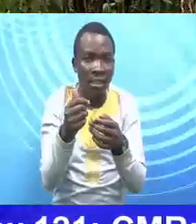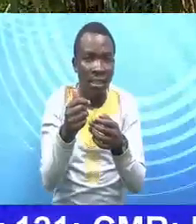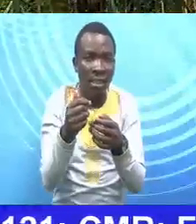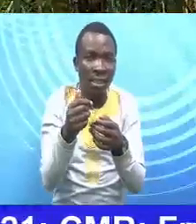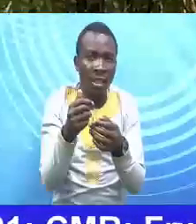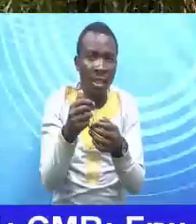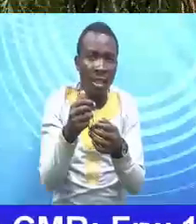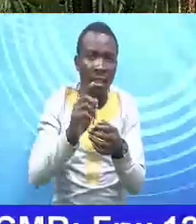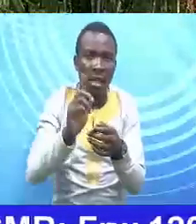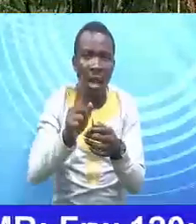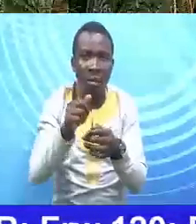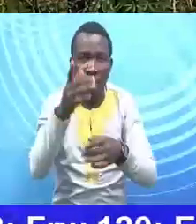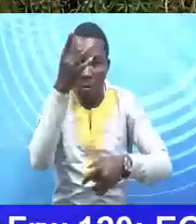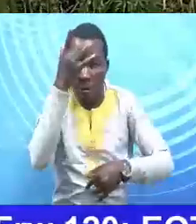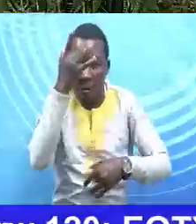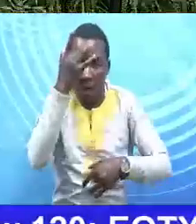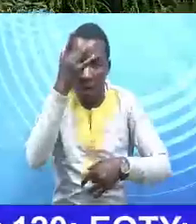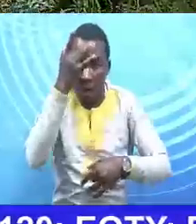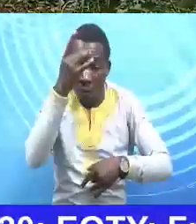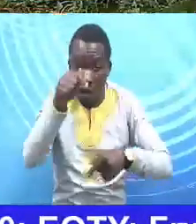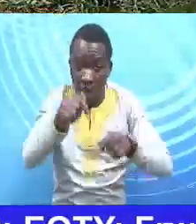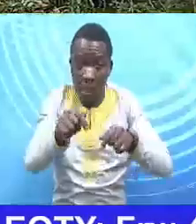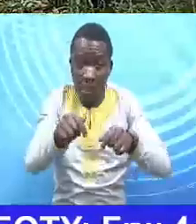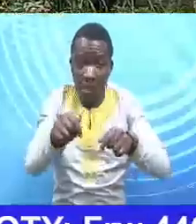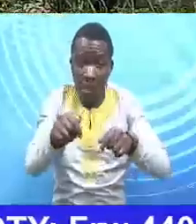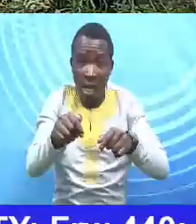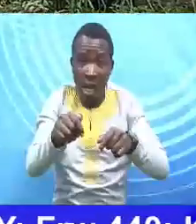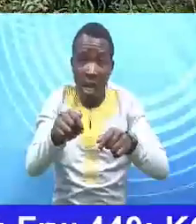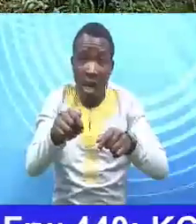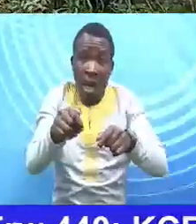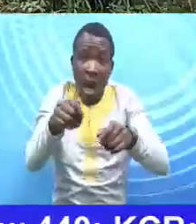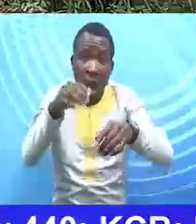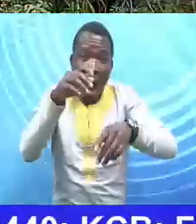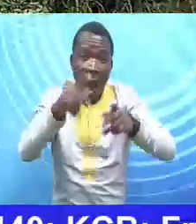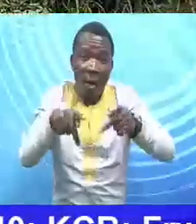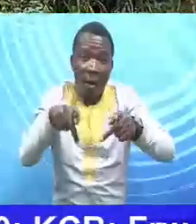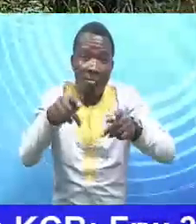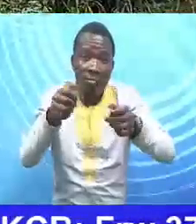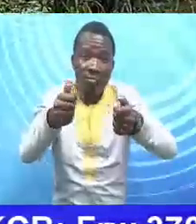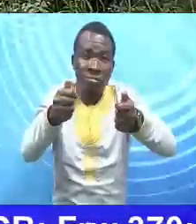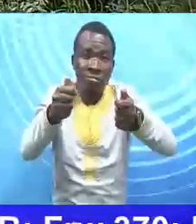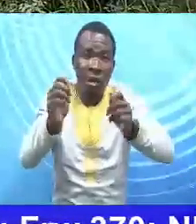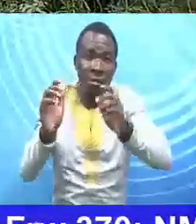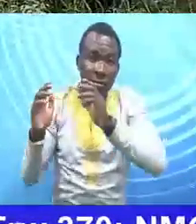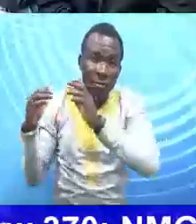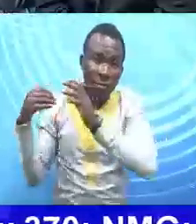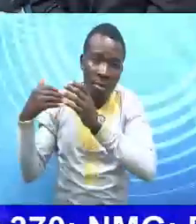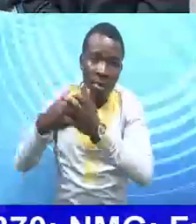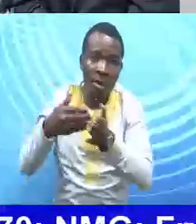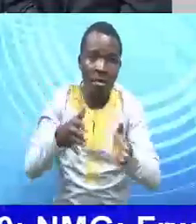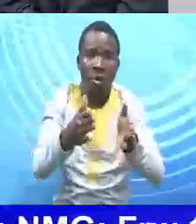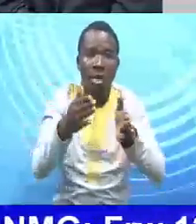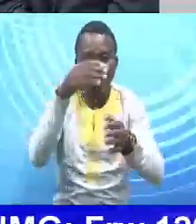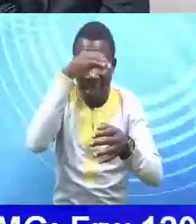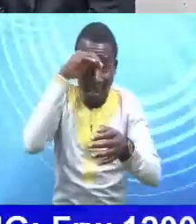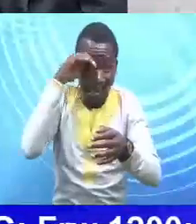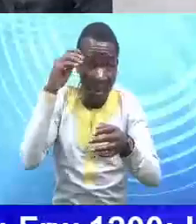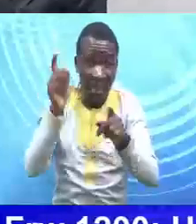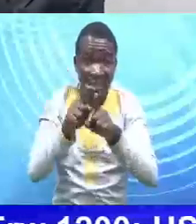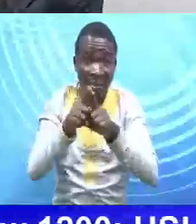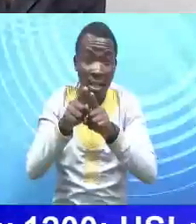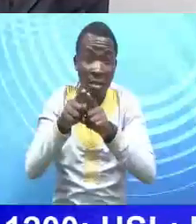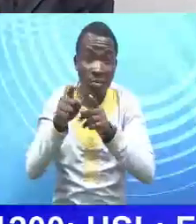ntabwo umurwayi yafatirwa hano bigora abahetsi bo kumugeza ku muhanda ngo moto iba yamufata no guheka rero